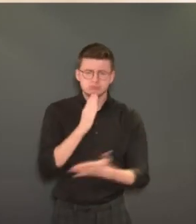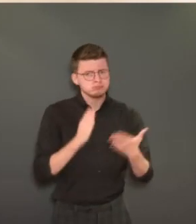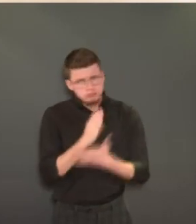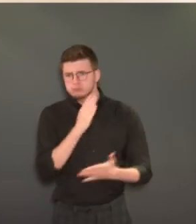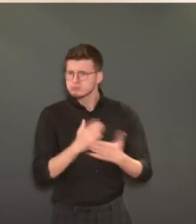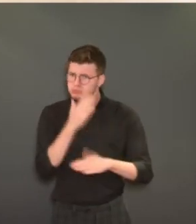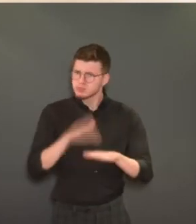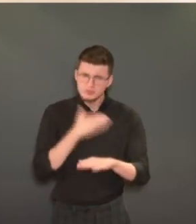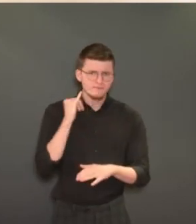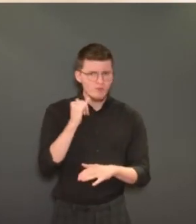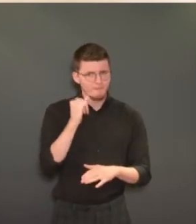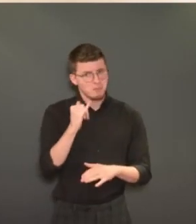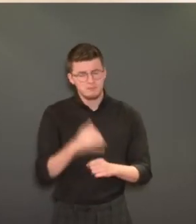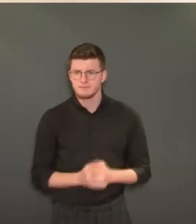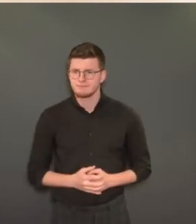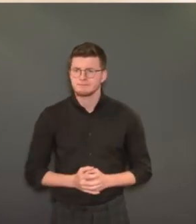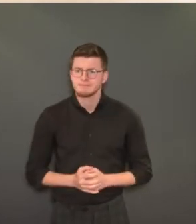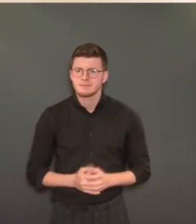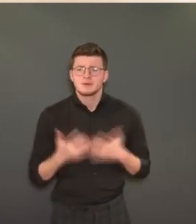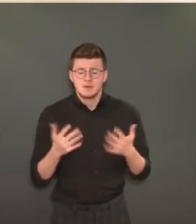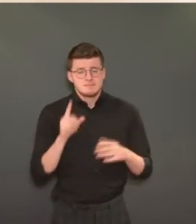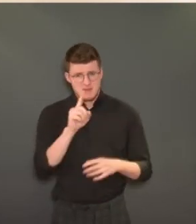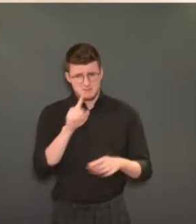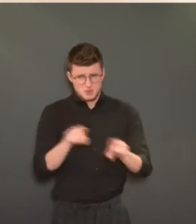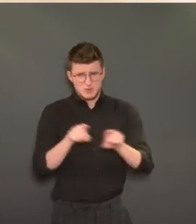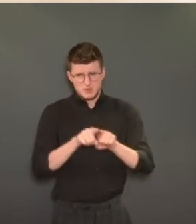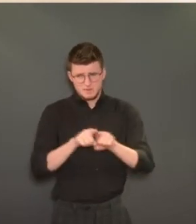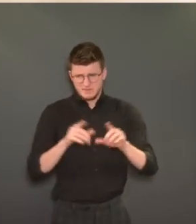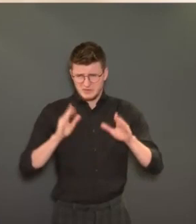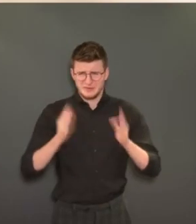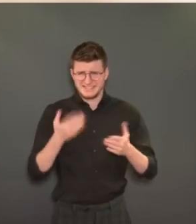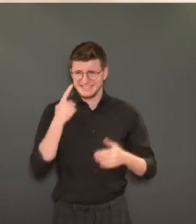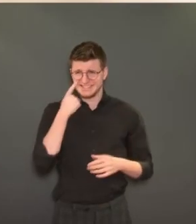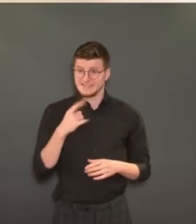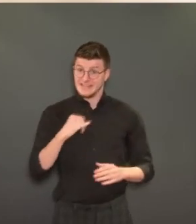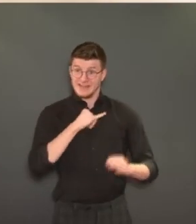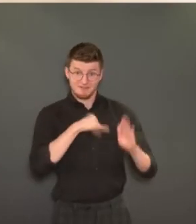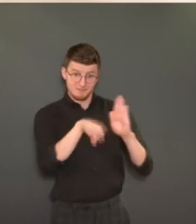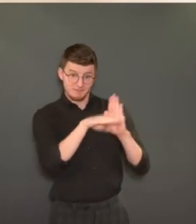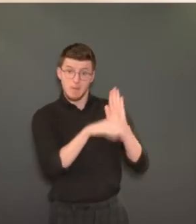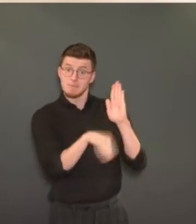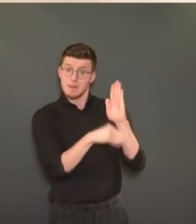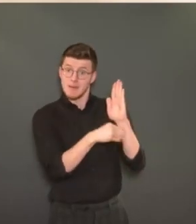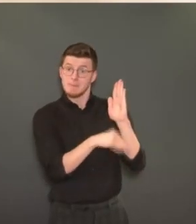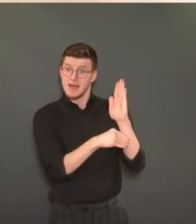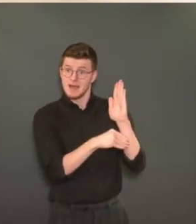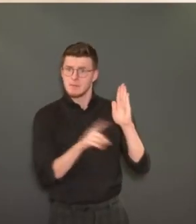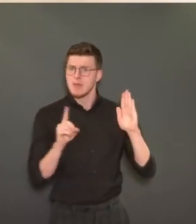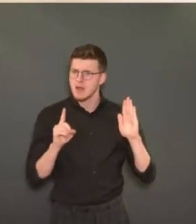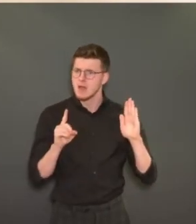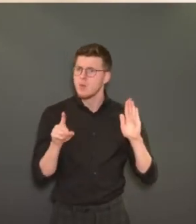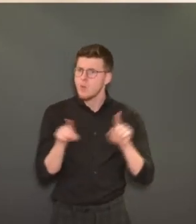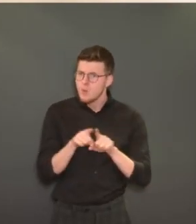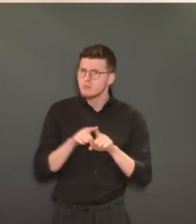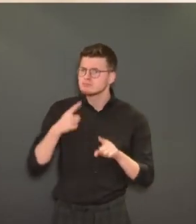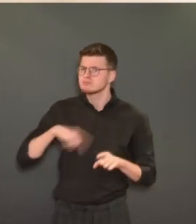mais tous ensemble, nous y arriverons. Mais, en même temps, et malgré les mesures prises la semaine dernière, nous nous sommes